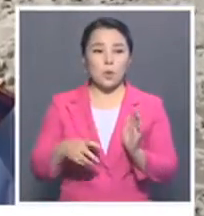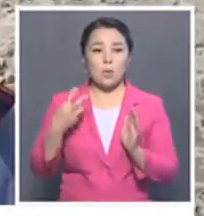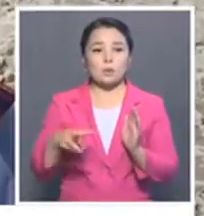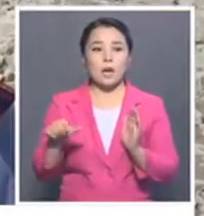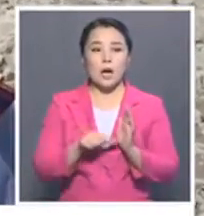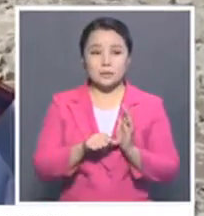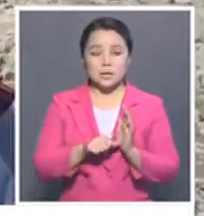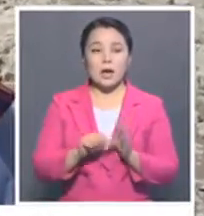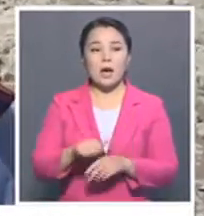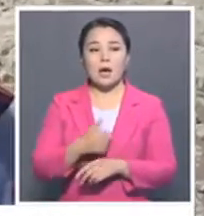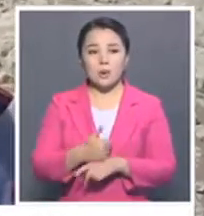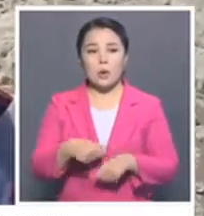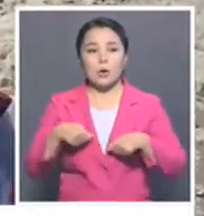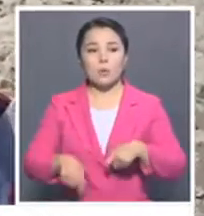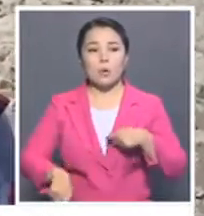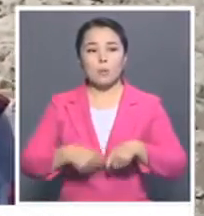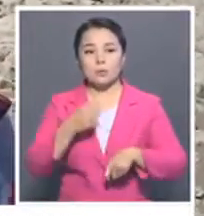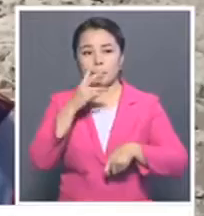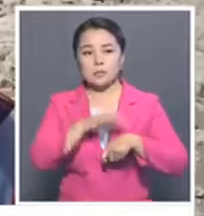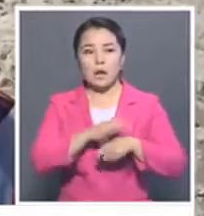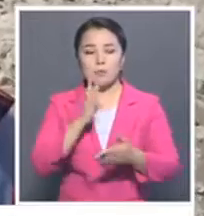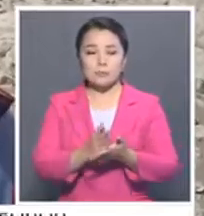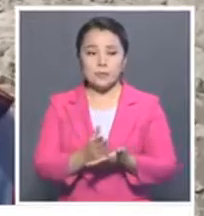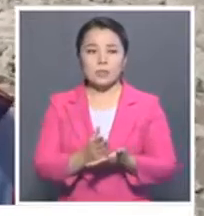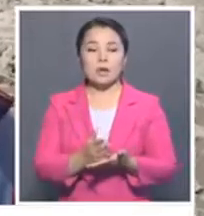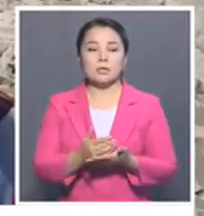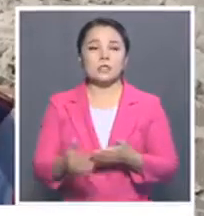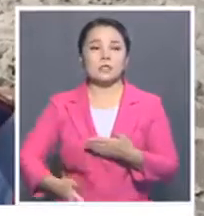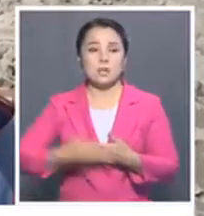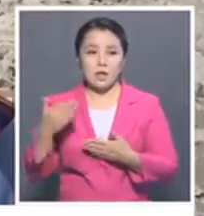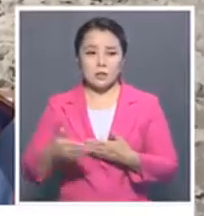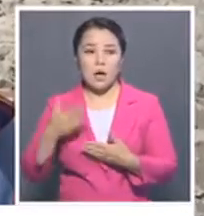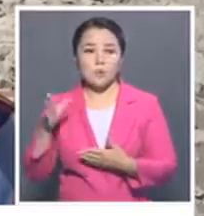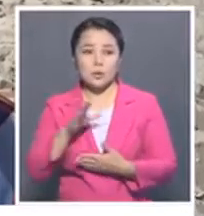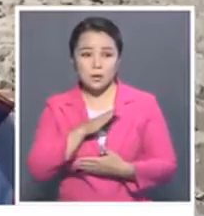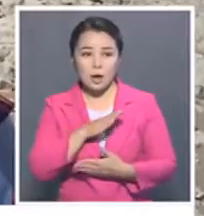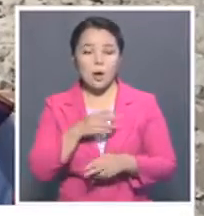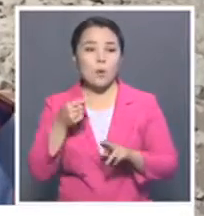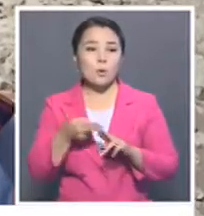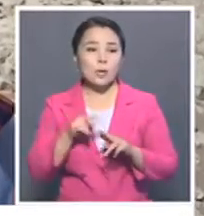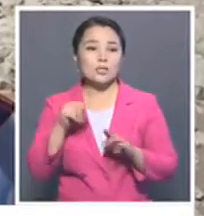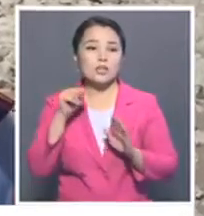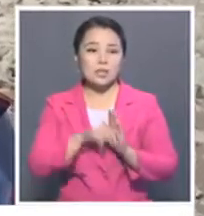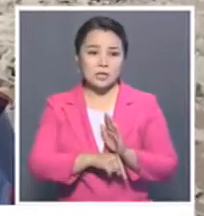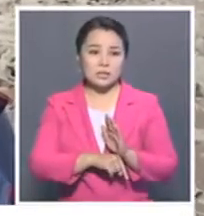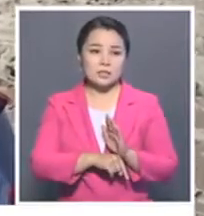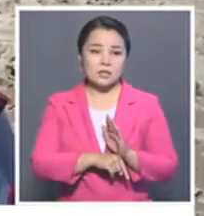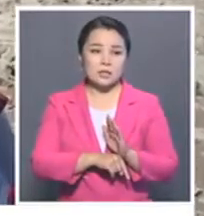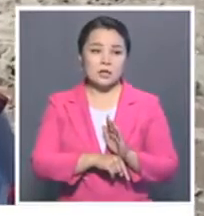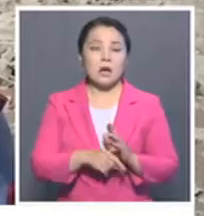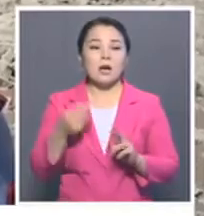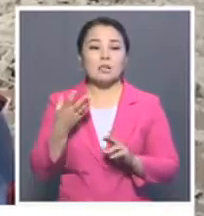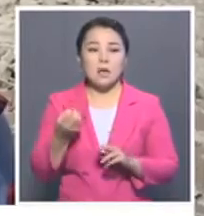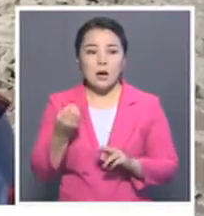1836 әкімшілік құқық бұзушылық ластау үшін жауапкершілікке тартылды. Сон ішінде